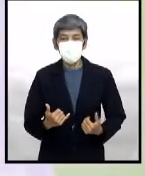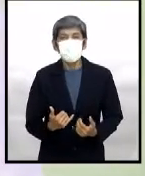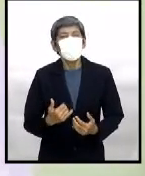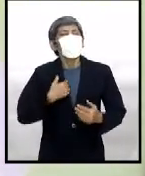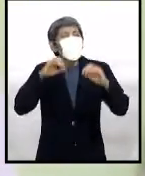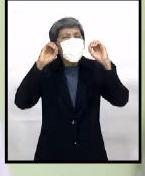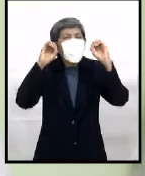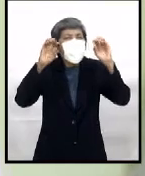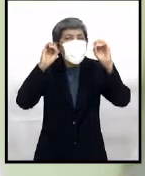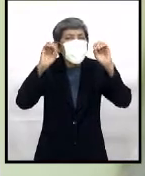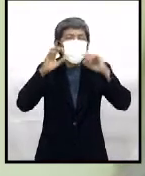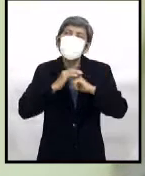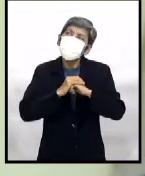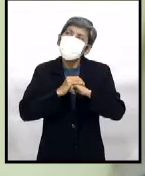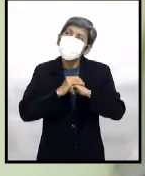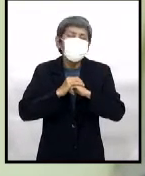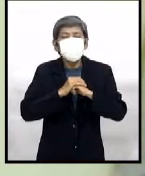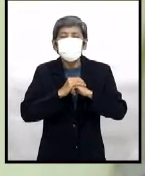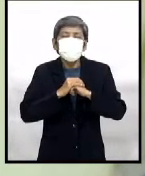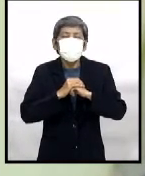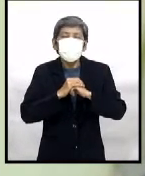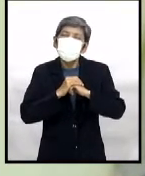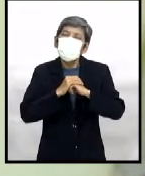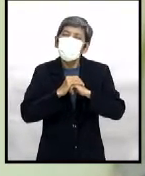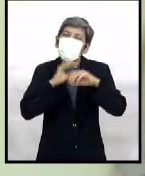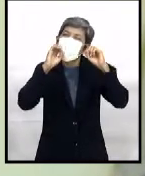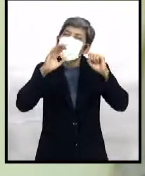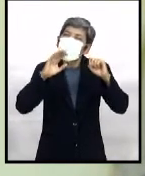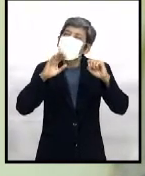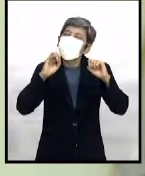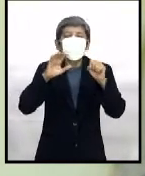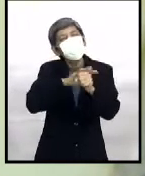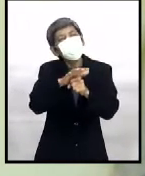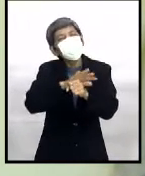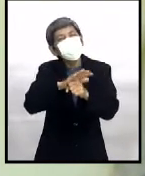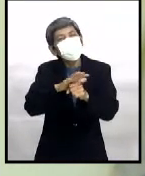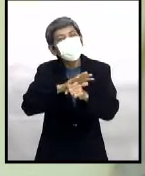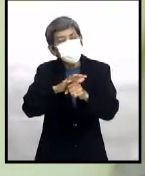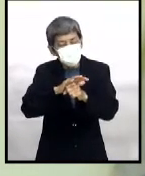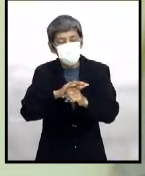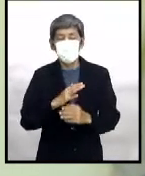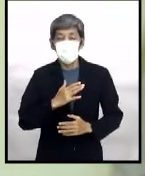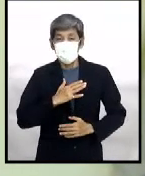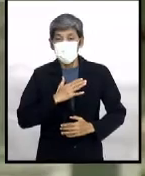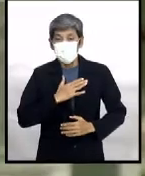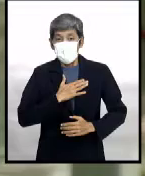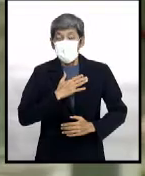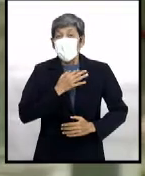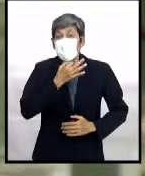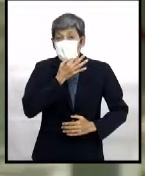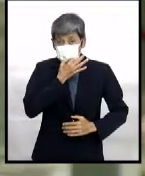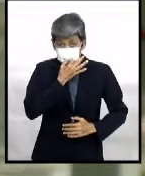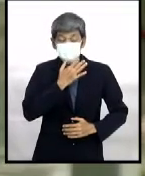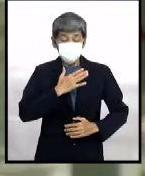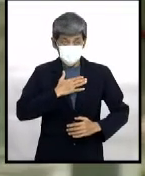จะเรียกว่าครูอาชีพไหมก็ไม่เต็มปากเพราะว่าก็ไม่ได้ดู for living อย่างเดียวเอาเป็นว่าถ้าอาชีพที่